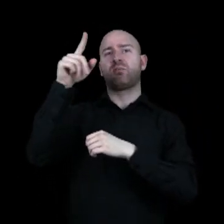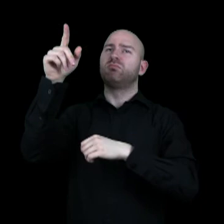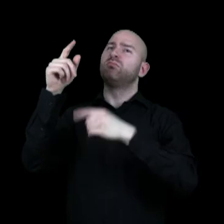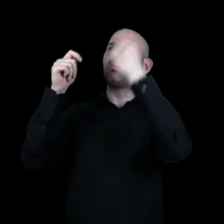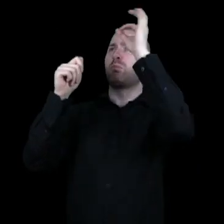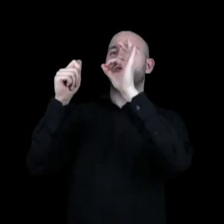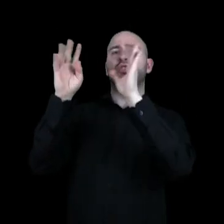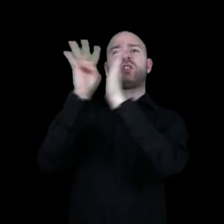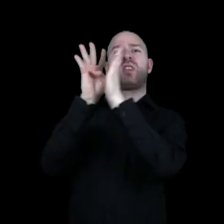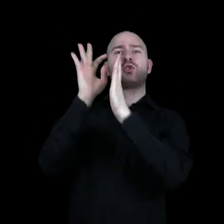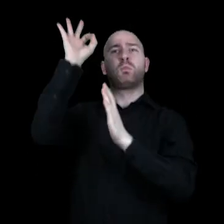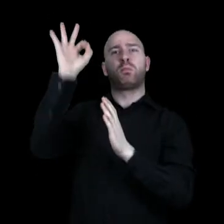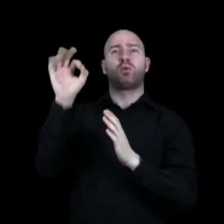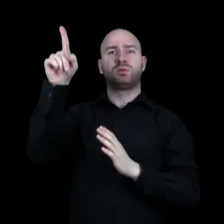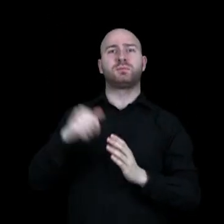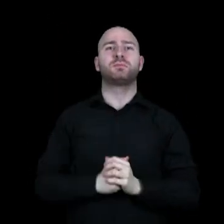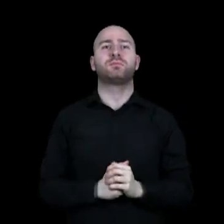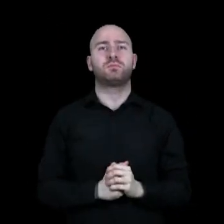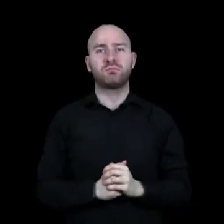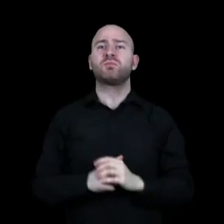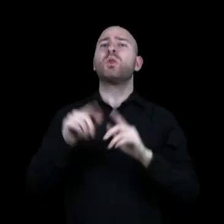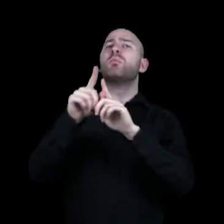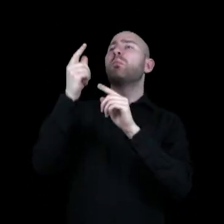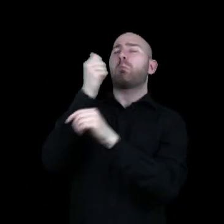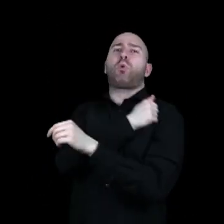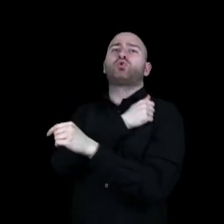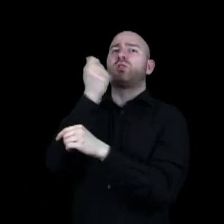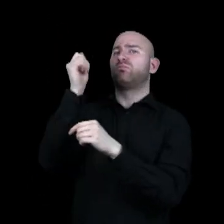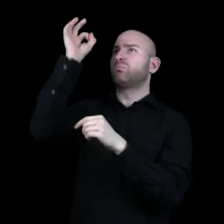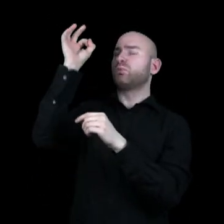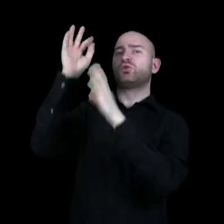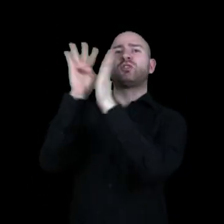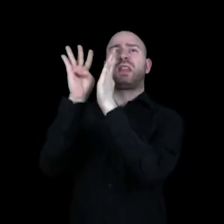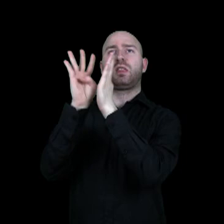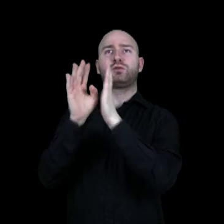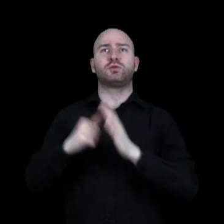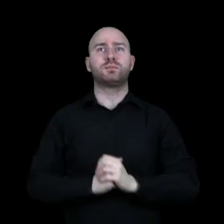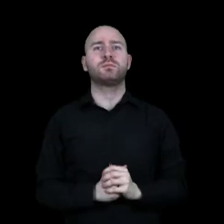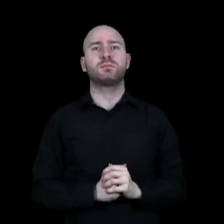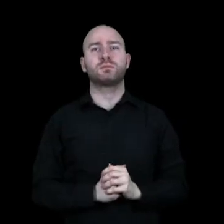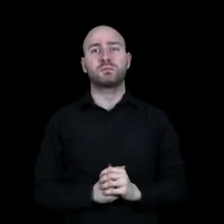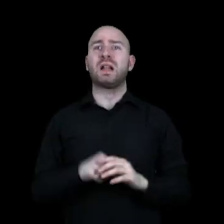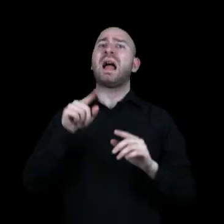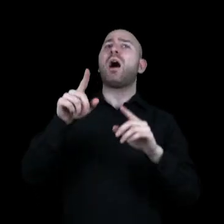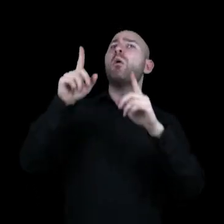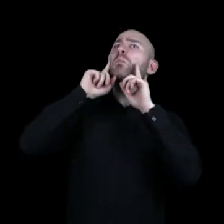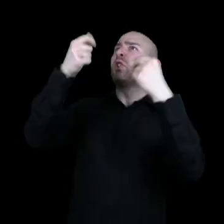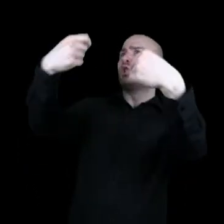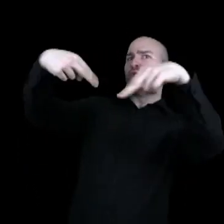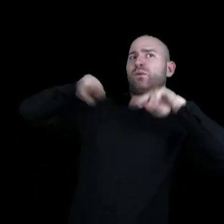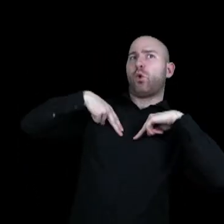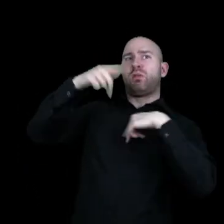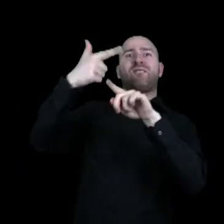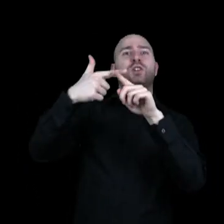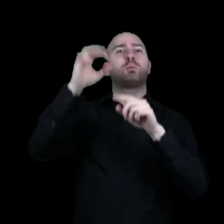jest równe 19%. Mamy realną stopę procentową 19%. A to jest realny,